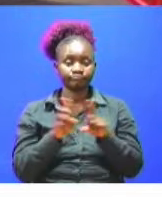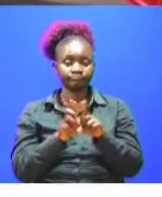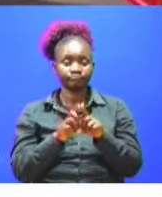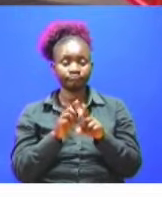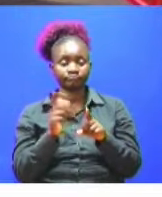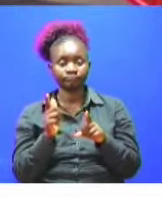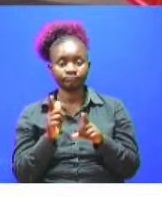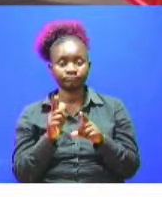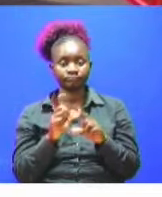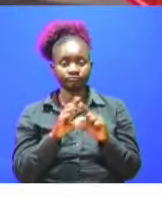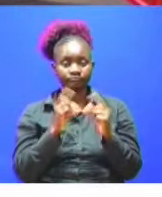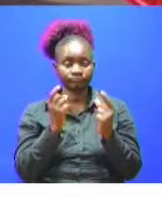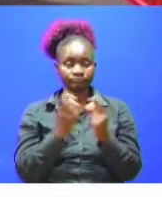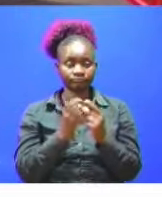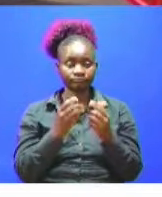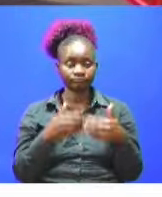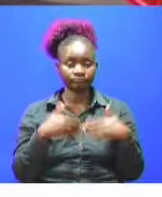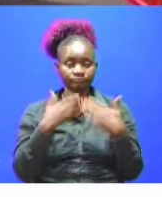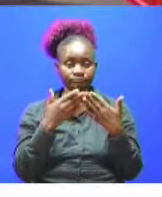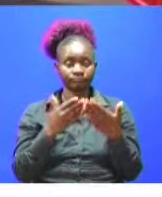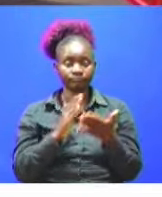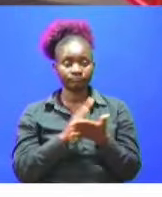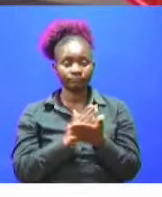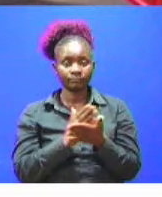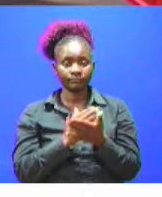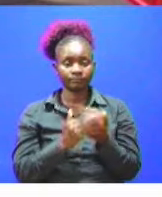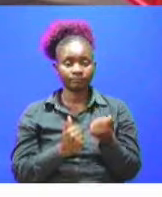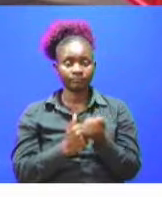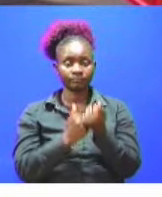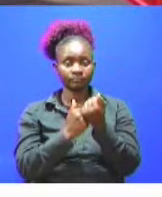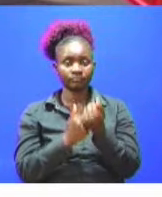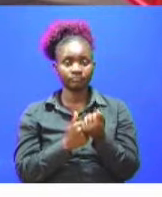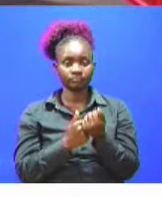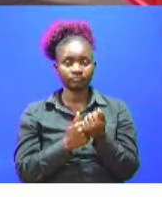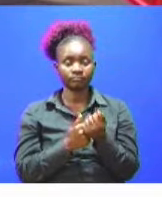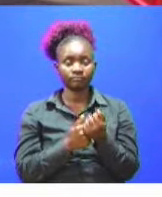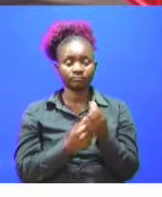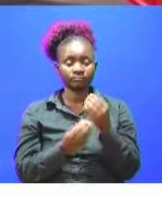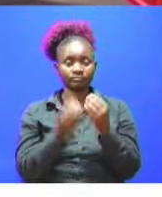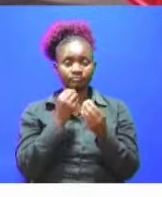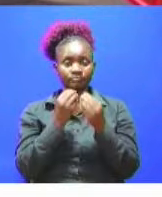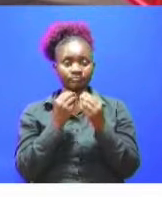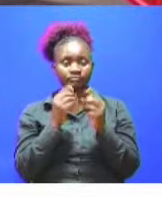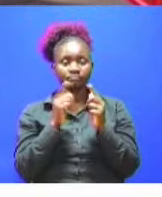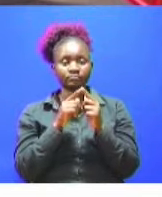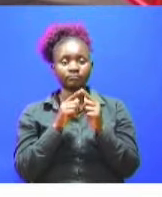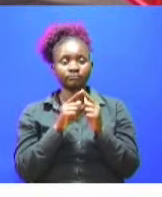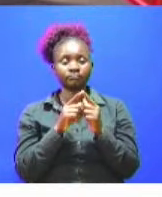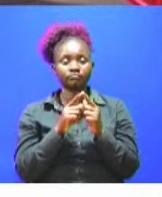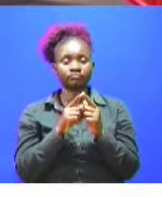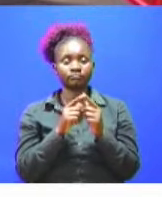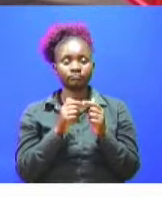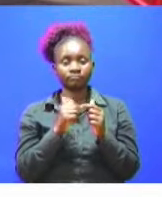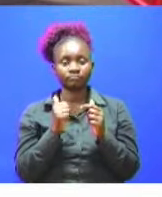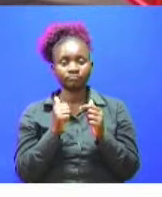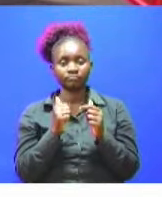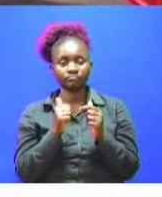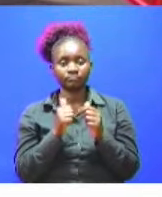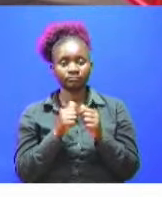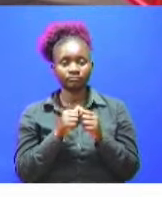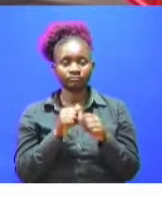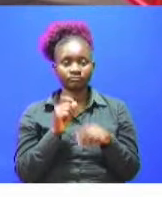kiombe kio banyara koba kwena na egati yobokonyi chindagera gochia ase chinga chia chigenda tokoba